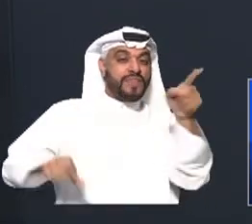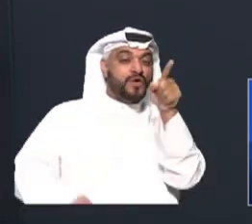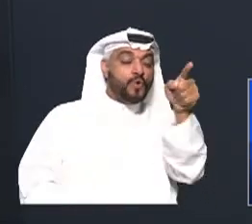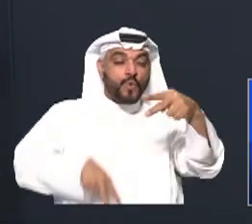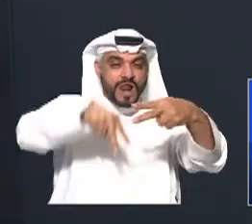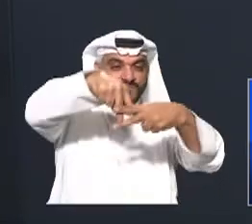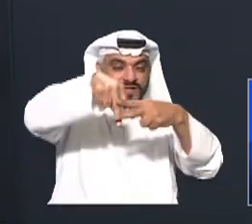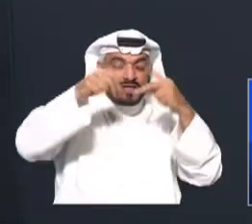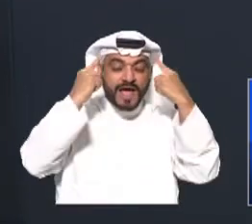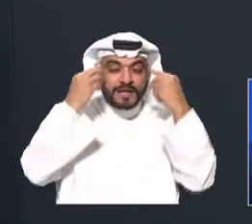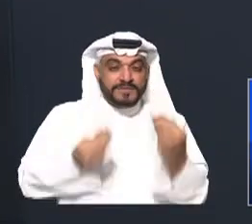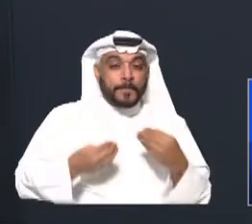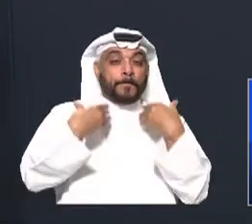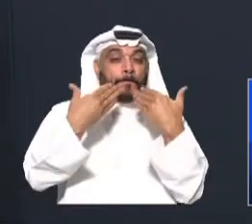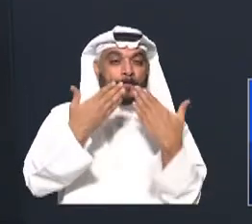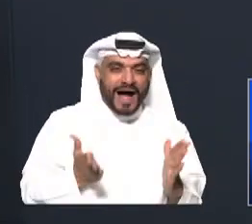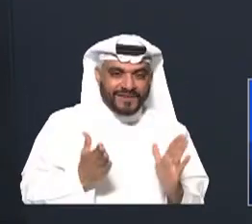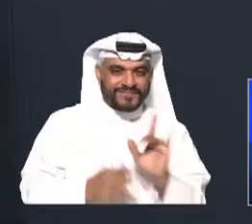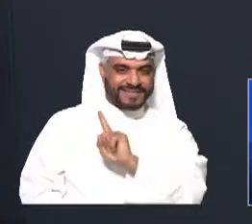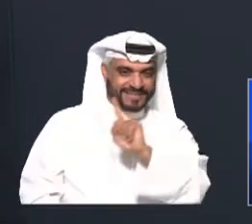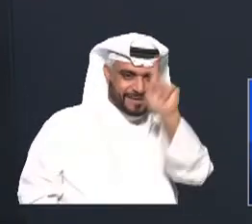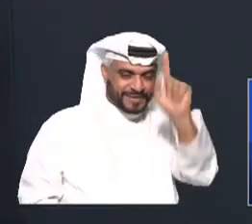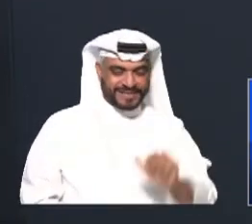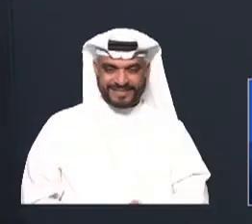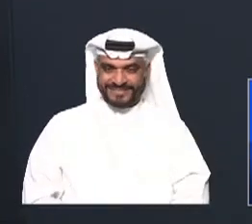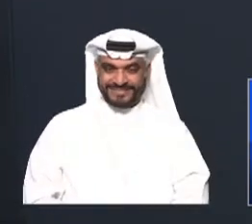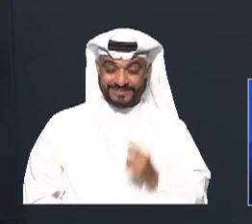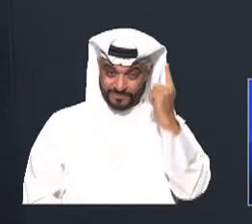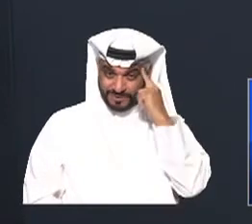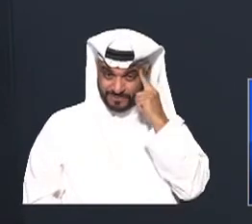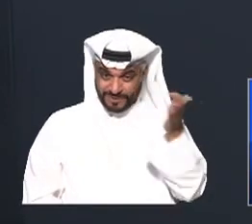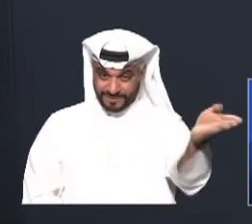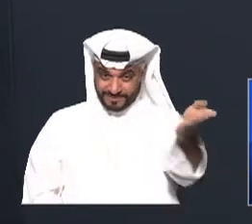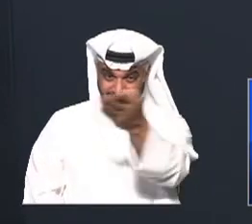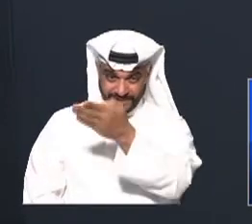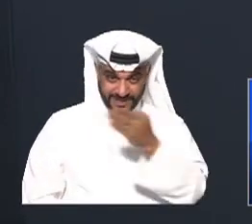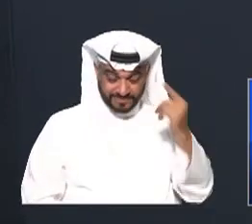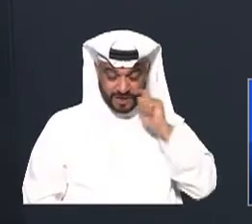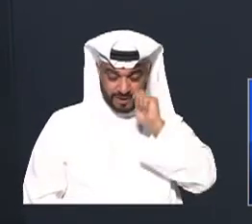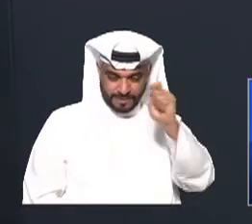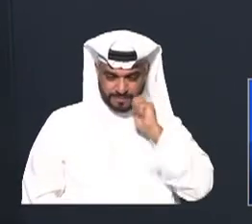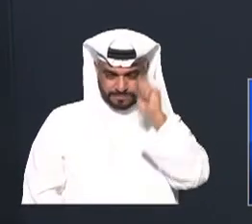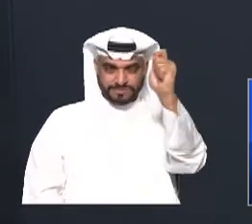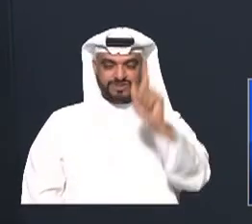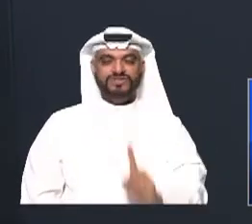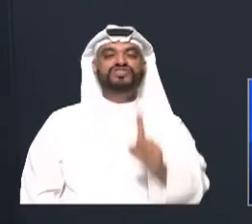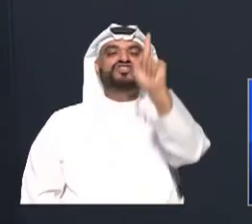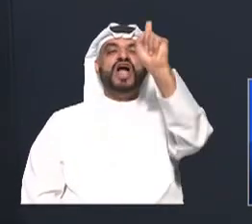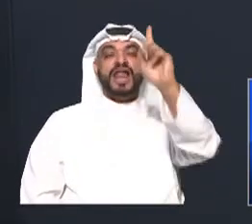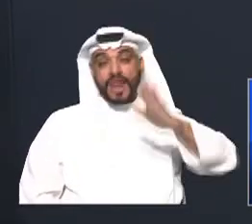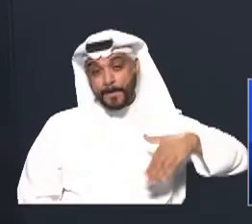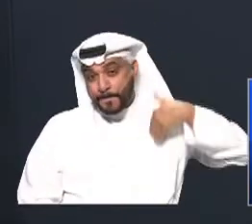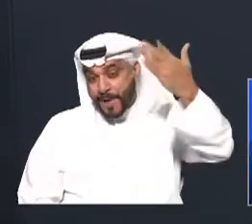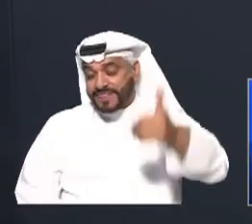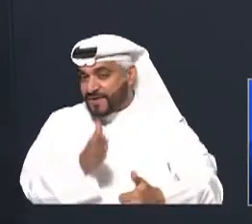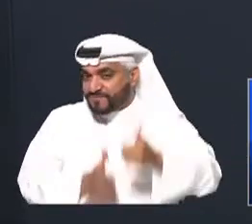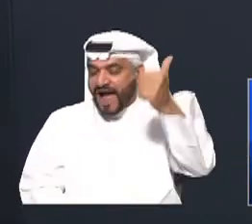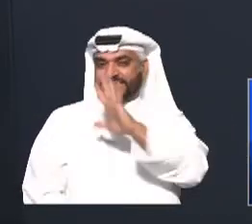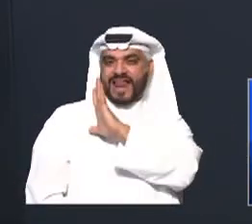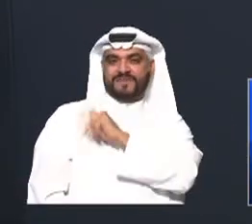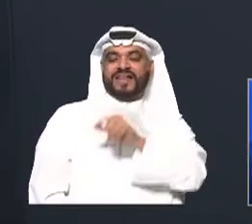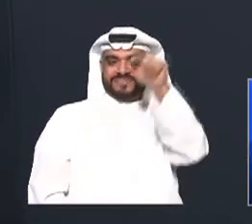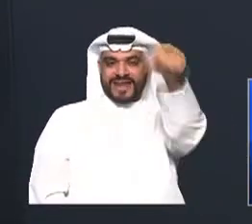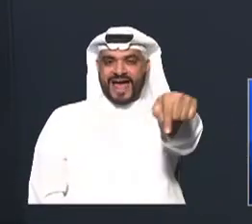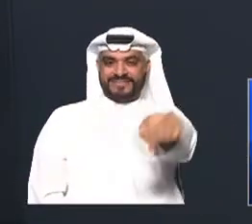الكبير الذي ينطوي عليه الفلسطيني، ومن كانت قضيته عادلة سينتصر ولو بعد حين. لكن